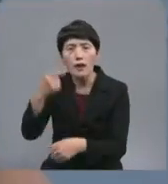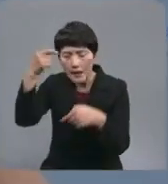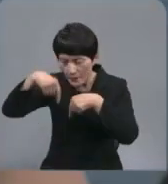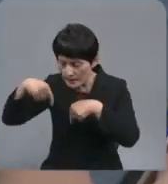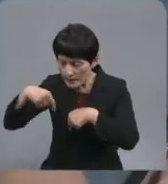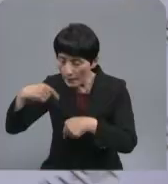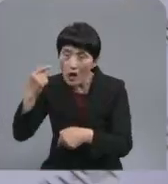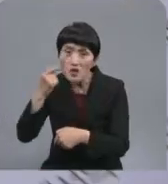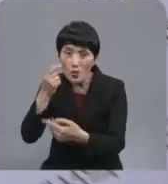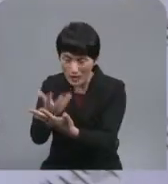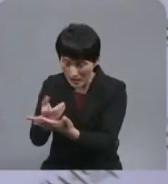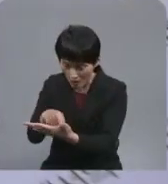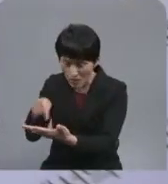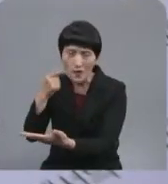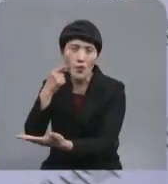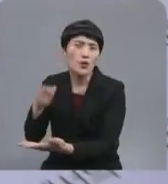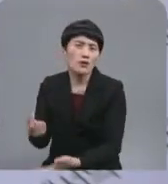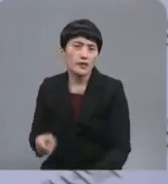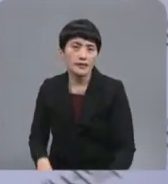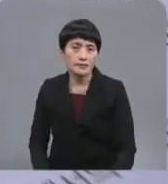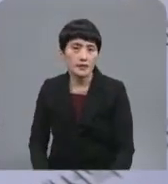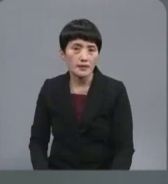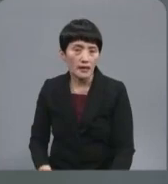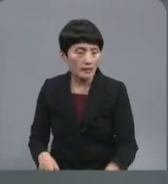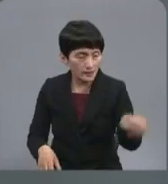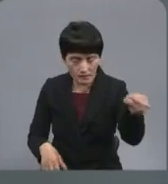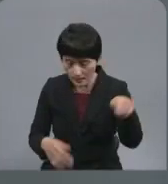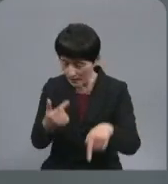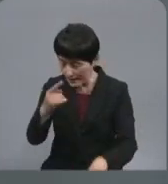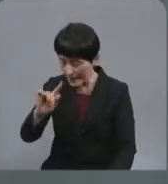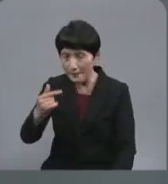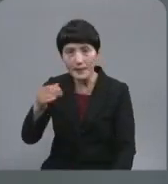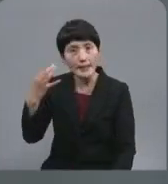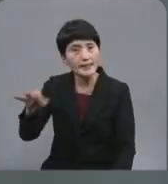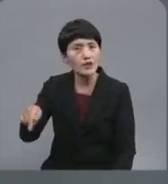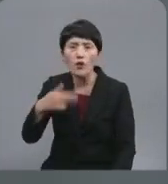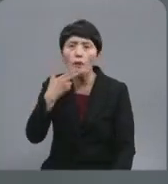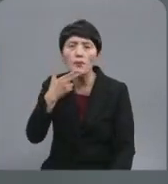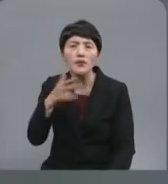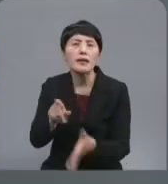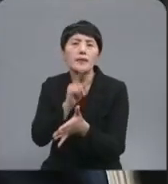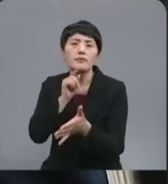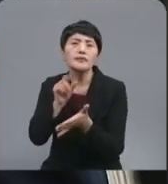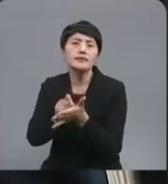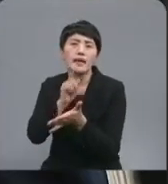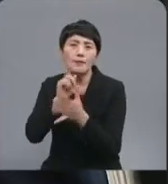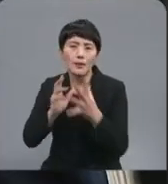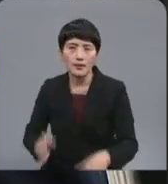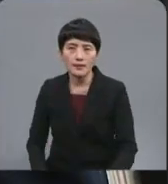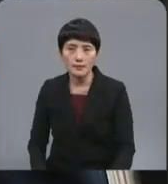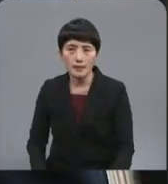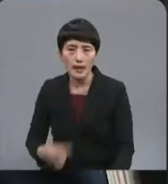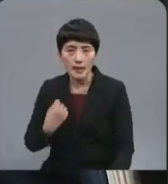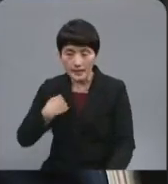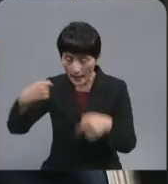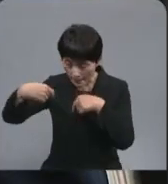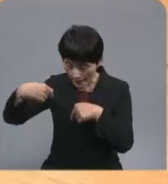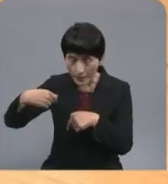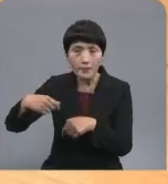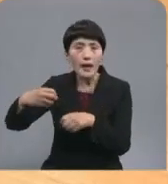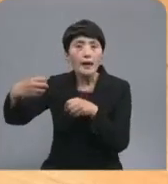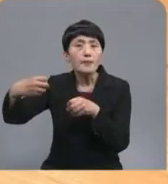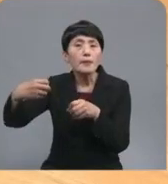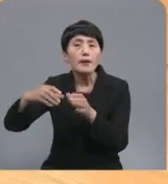الوطنيه الكوريه في بيان صادر عن رئيس اللجنه صندوهوان اليوم الاثنين الحكومه